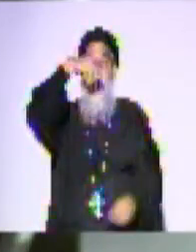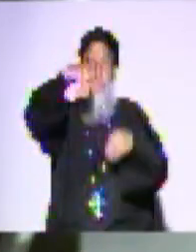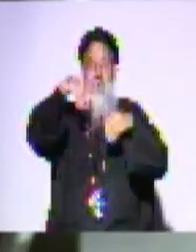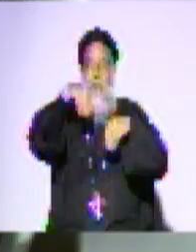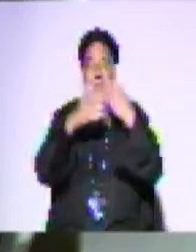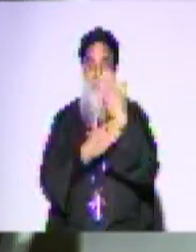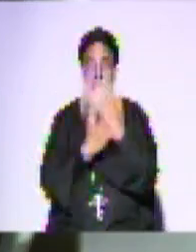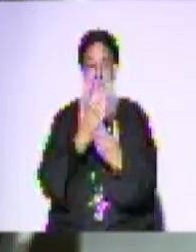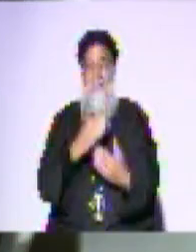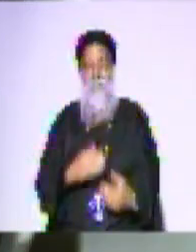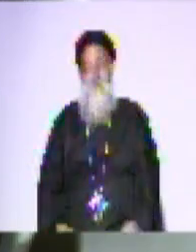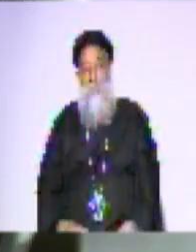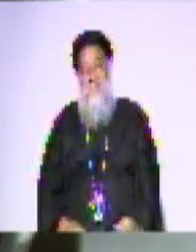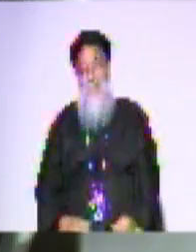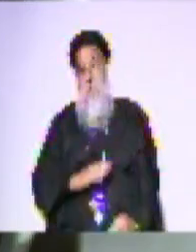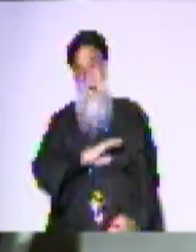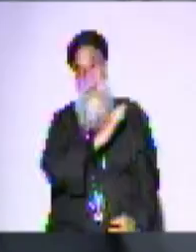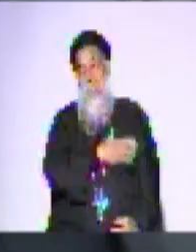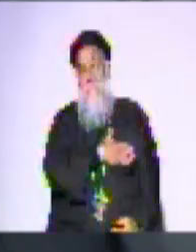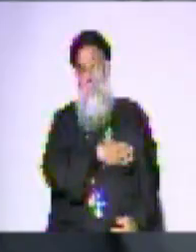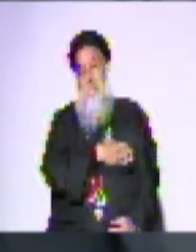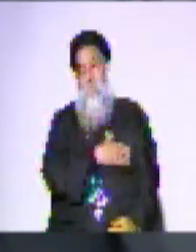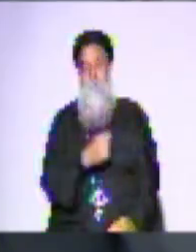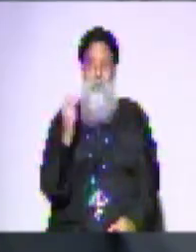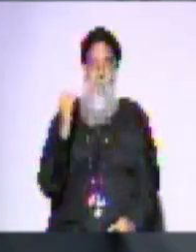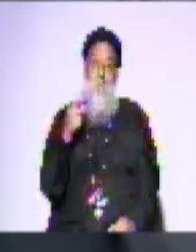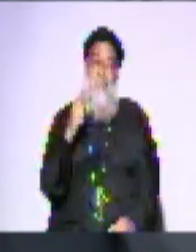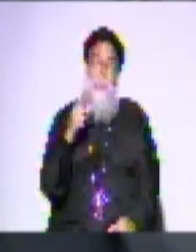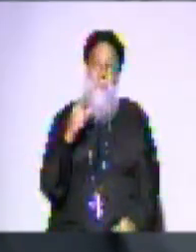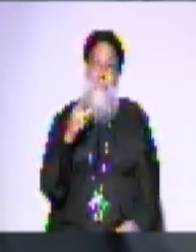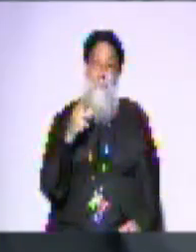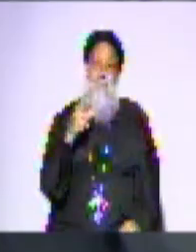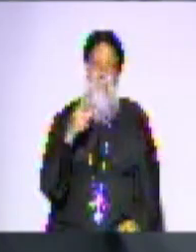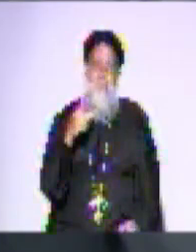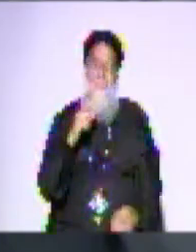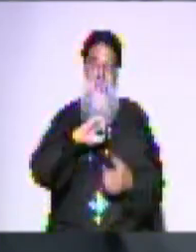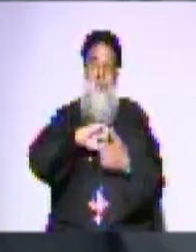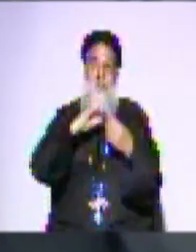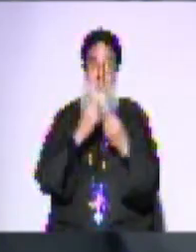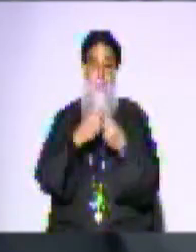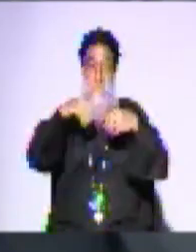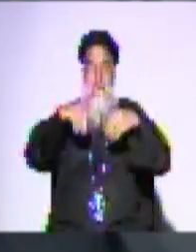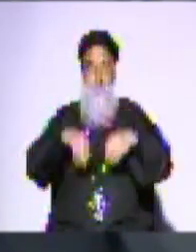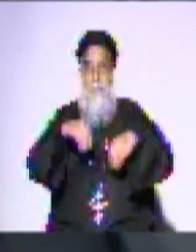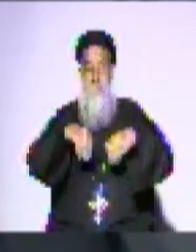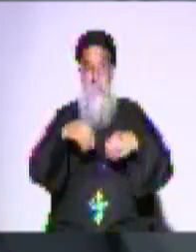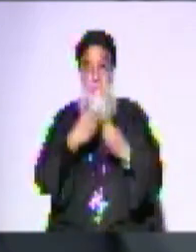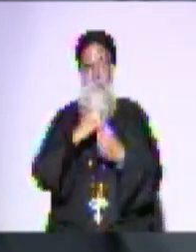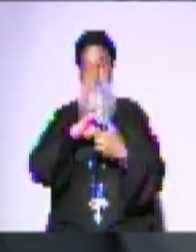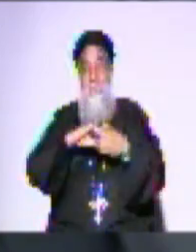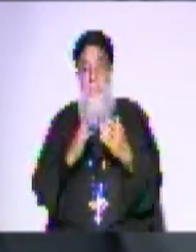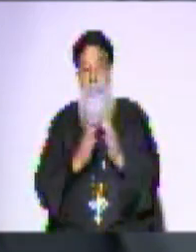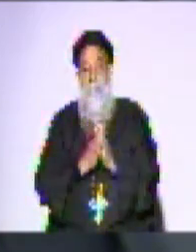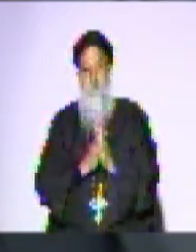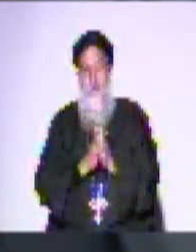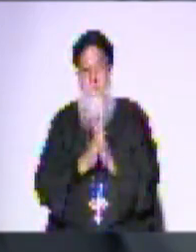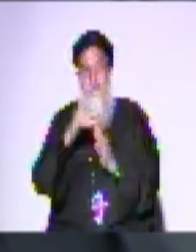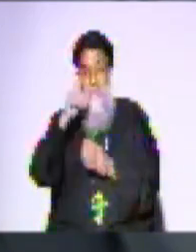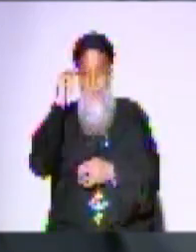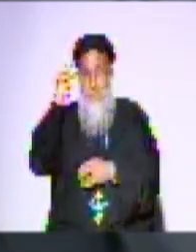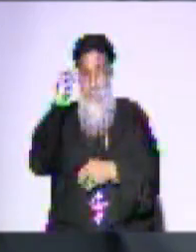مش هياخد حاجة. نقطة أخيرة يا سيدنا في الربط بين المعمودية والإيمان في كرازة معلمنا بطرس